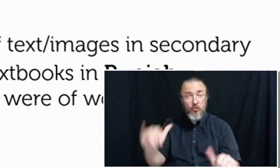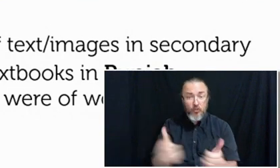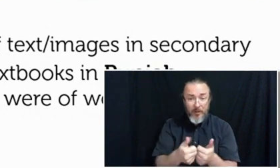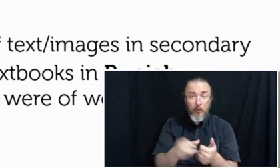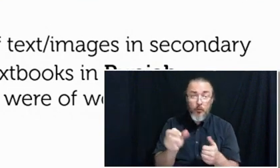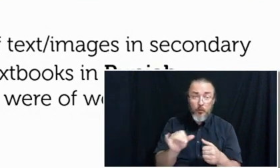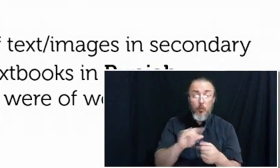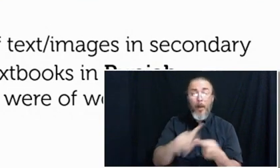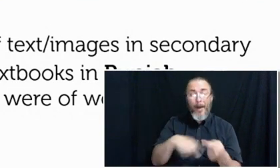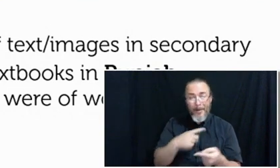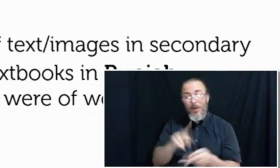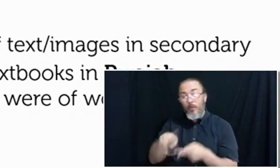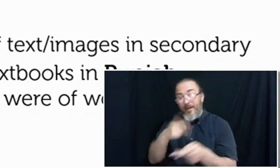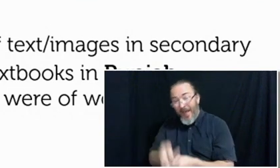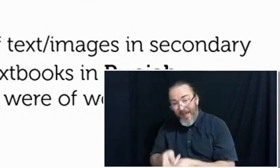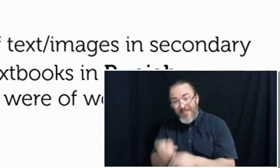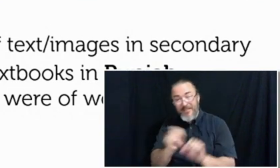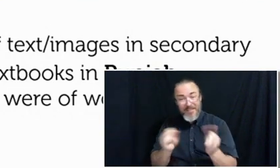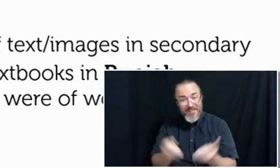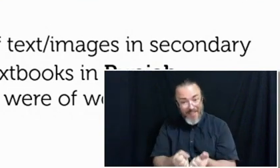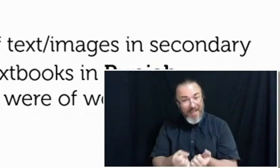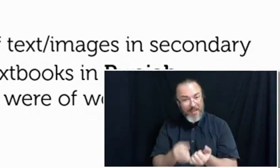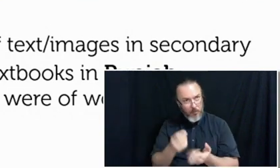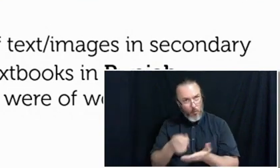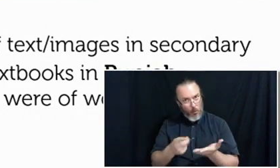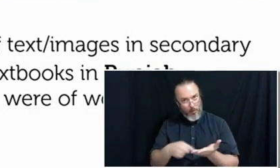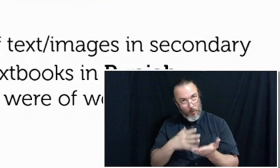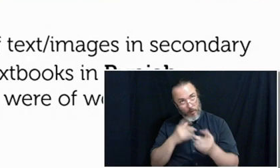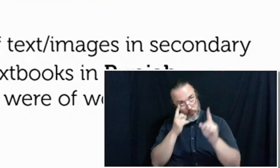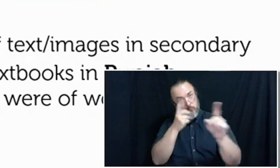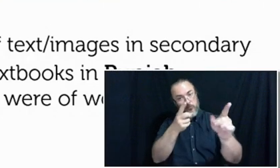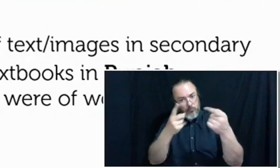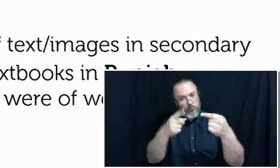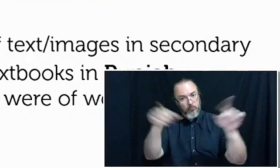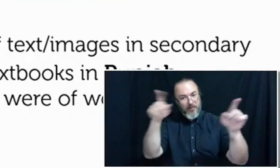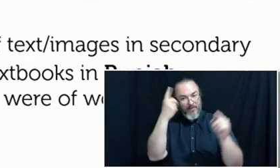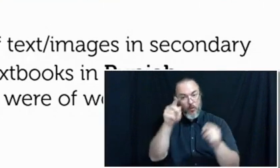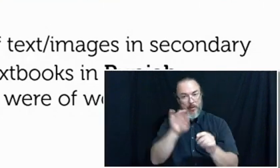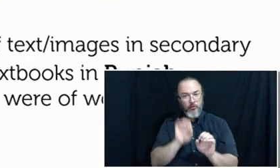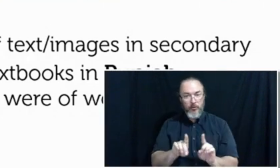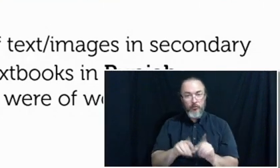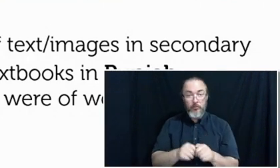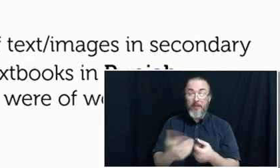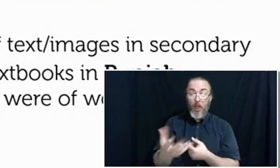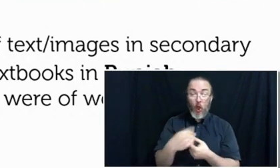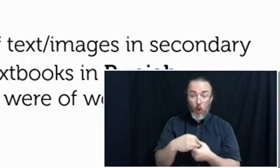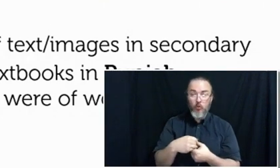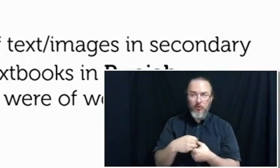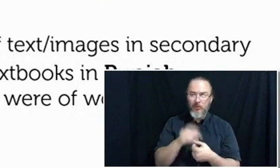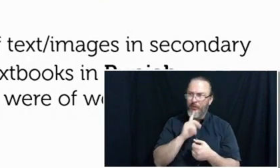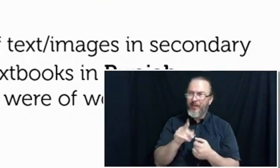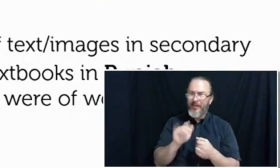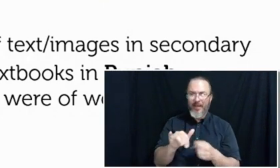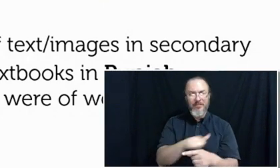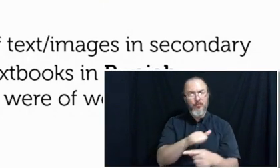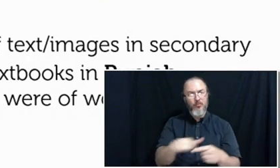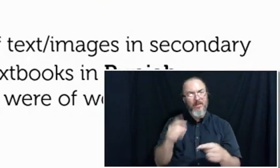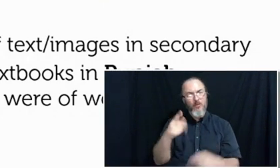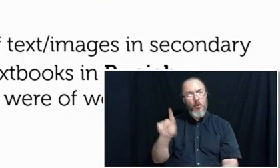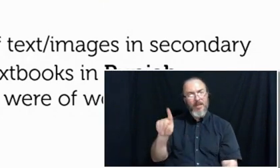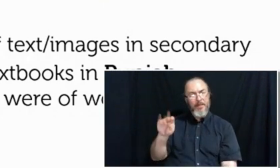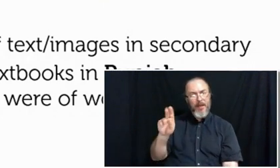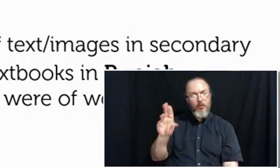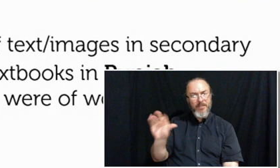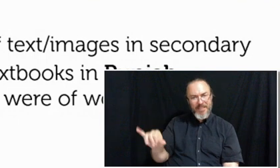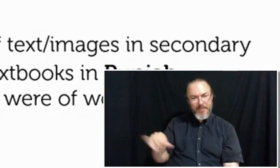qu'il soit. Il y a des difficultés politiques concernant le type de société auquel les gens aspirent et qu'ils essaient de réaliser grâce à l'inclusion. L'inclusion, c'est un exercice démocratique.